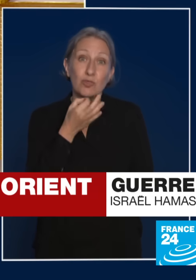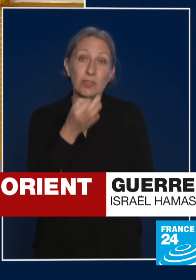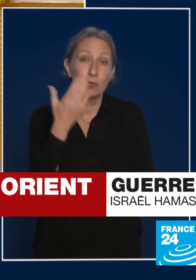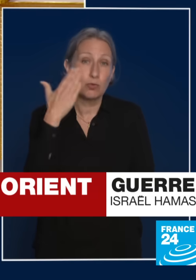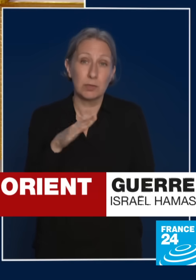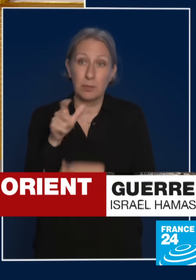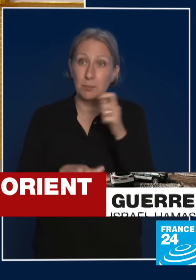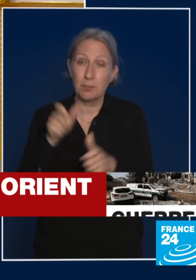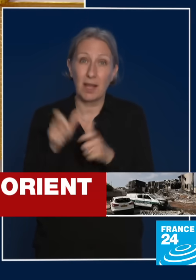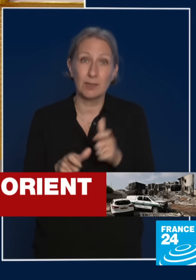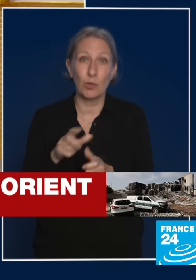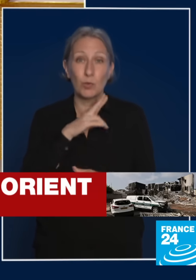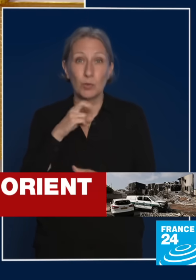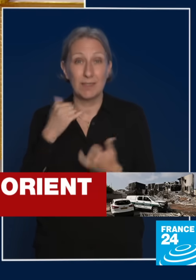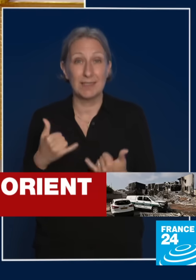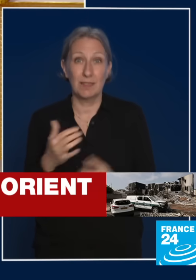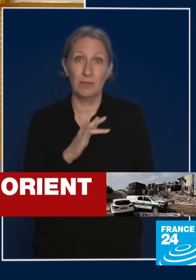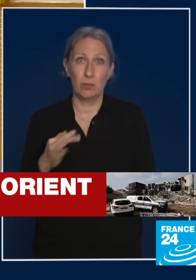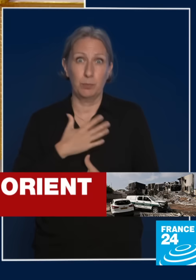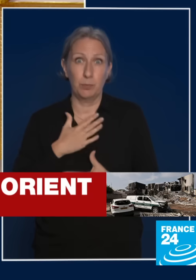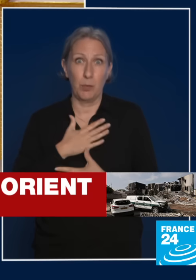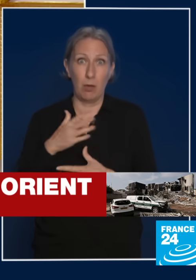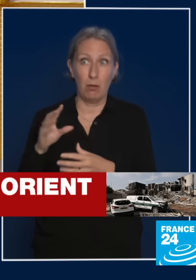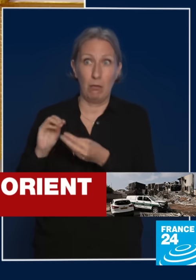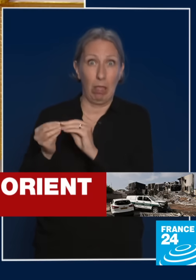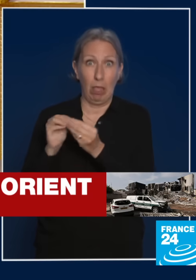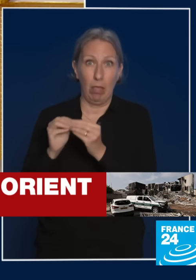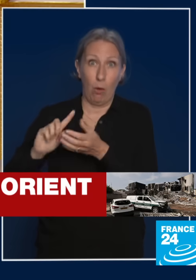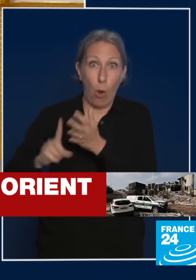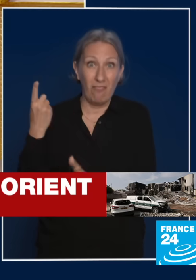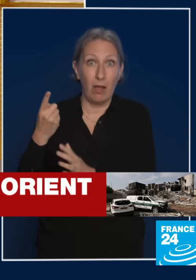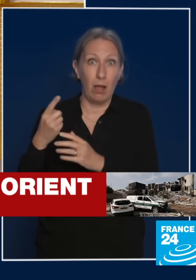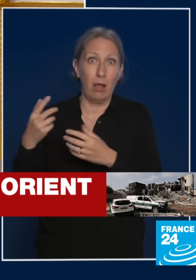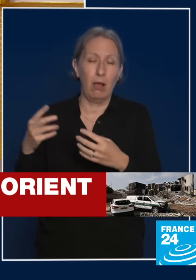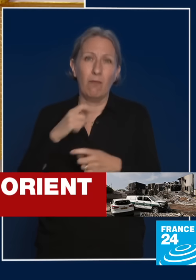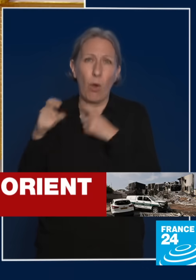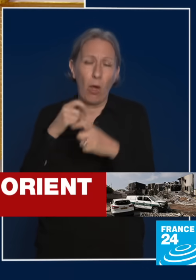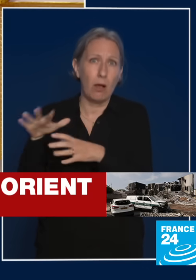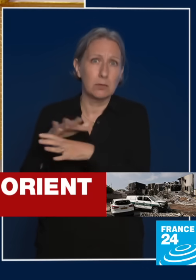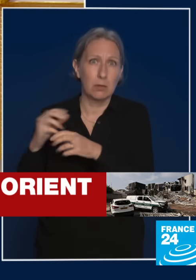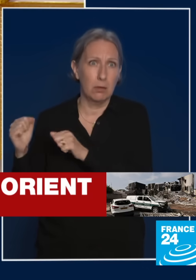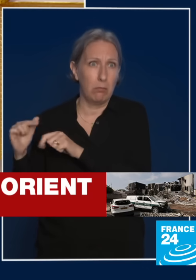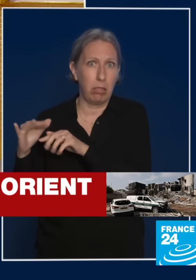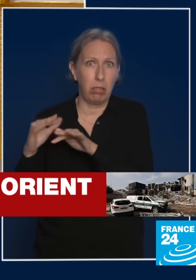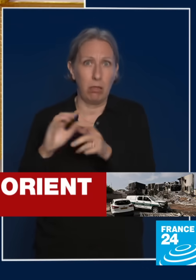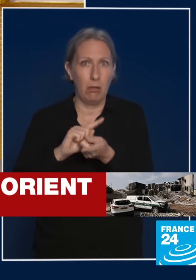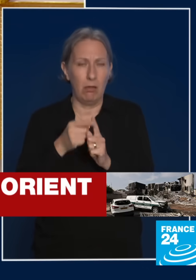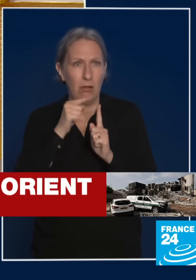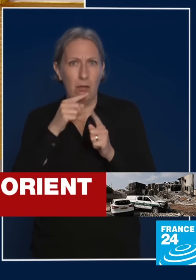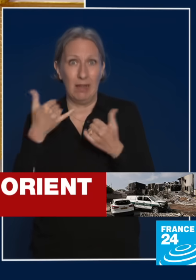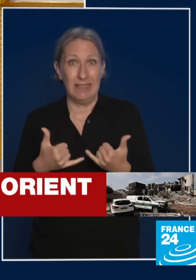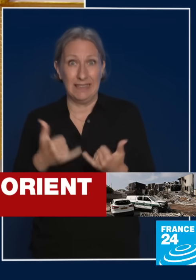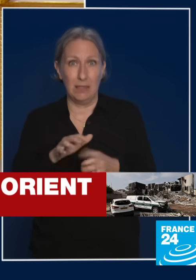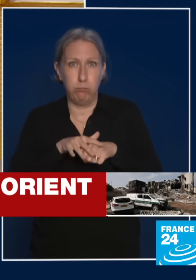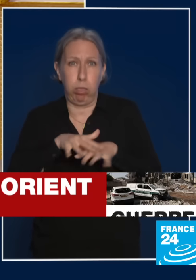compatriotes de confession juivees que cette résurgence là-bas de la violence antisémite soit le prétexte ici de paroles d'injur